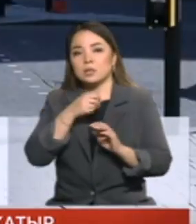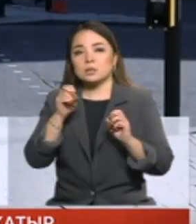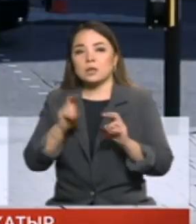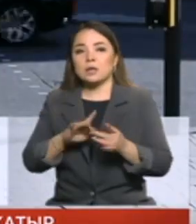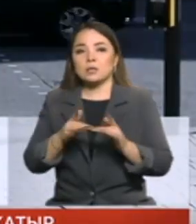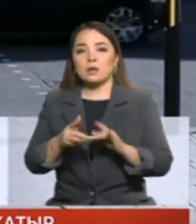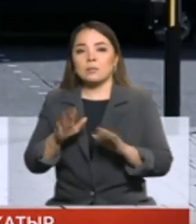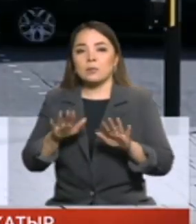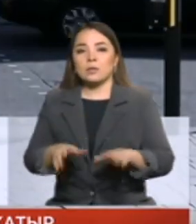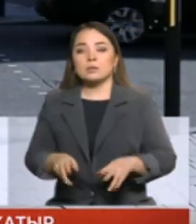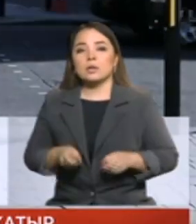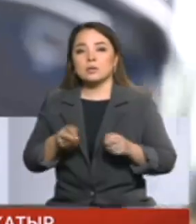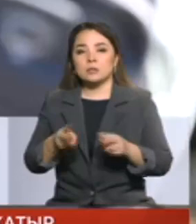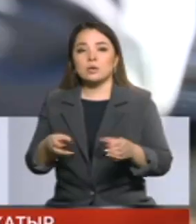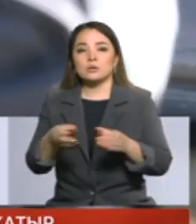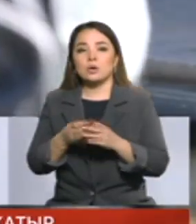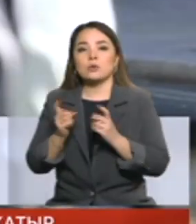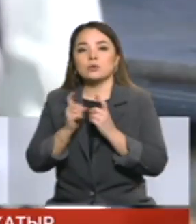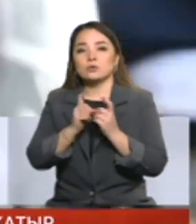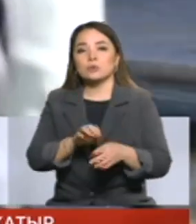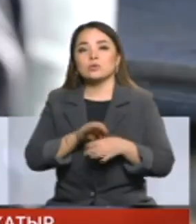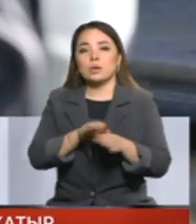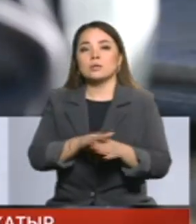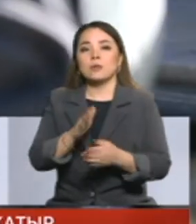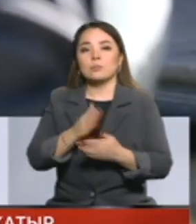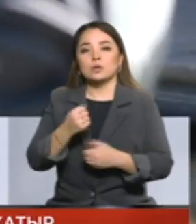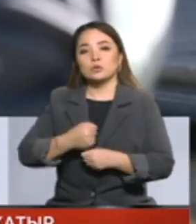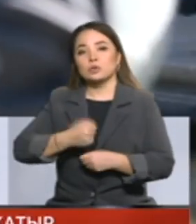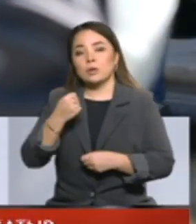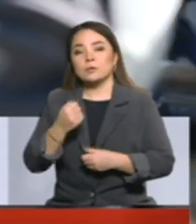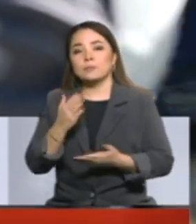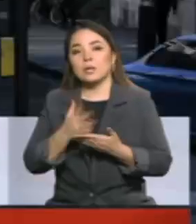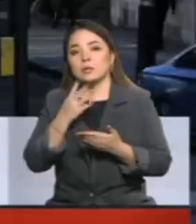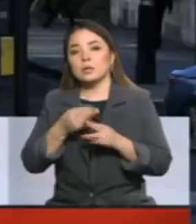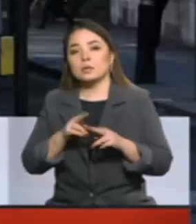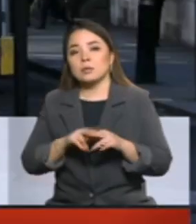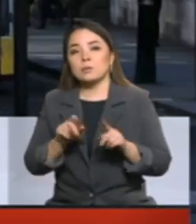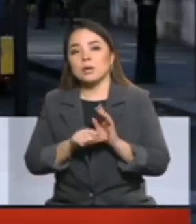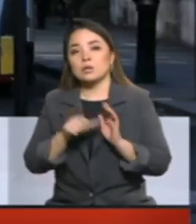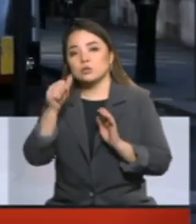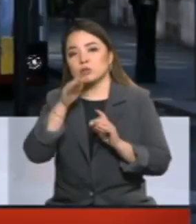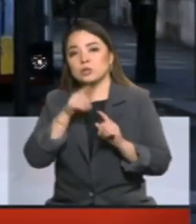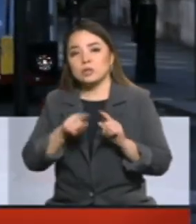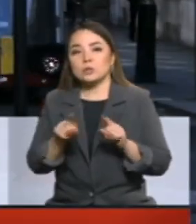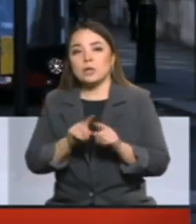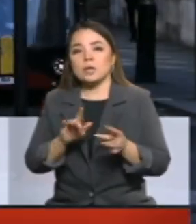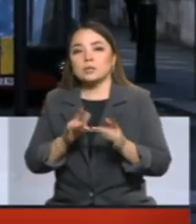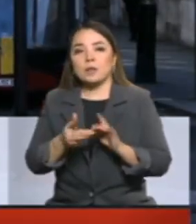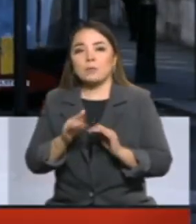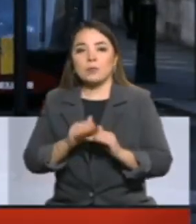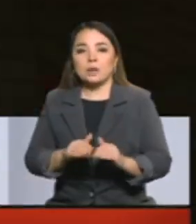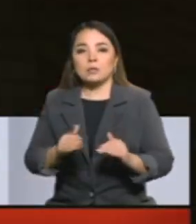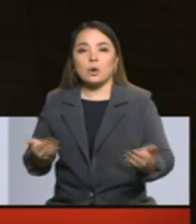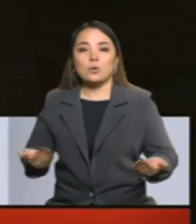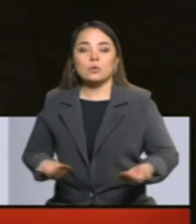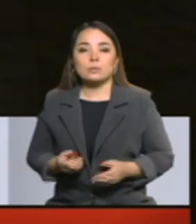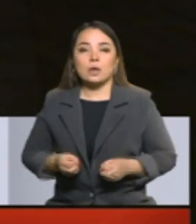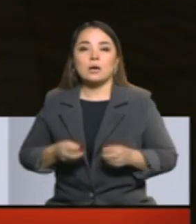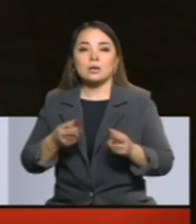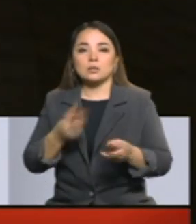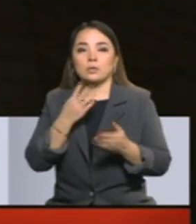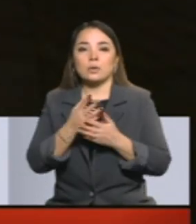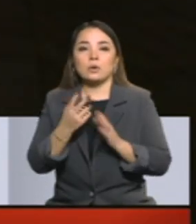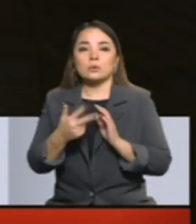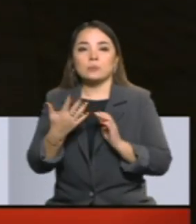ғаламтордағы қауіпті контентпен қатаң күрес жүргізуге шақырып келеді. Белсенділердің пікірінше, соңғы 6 жыл ішінде интернетте балалар өміріне қауіп төндірген